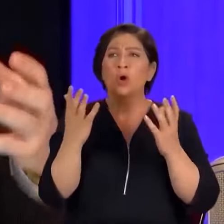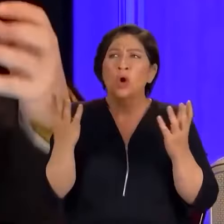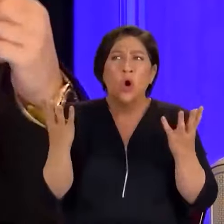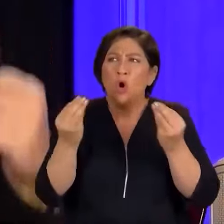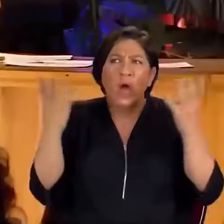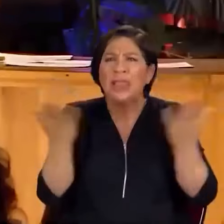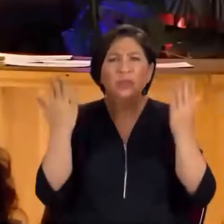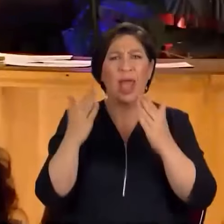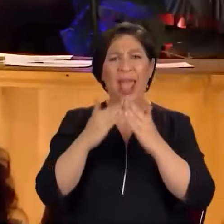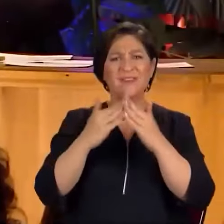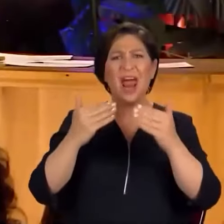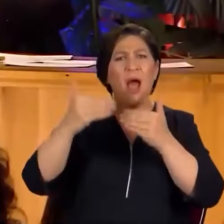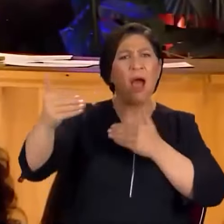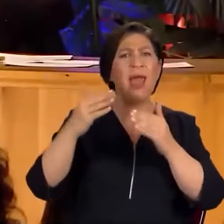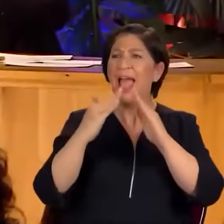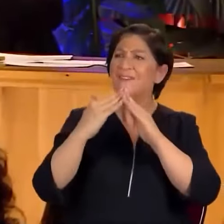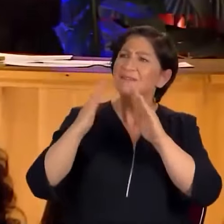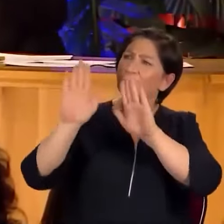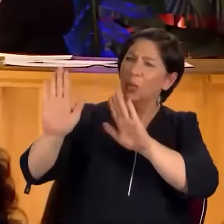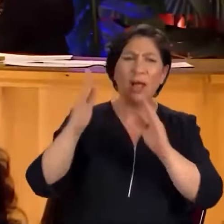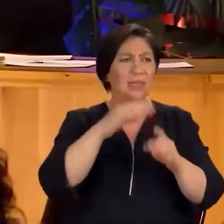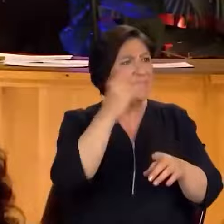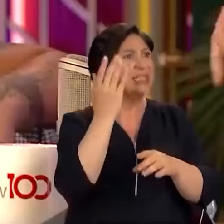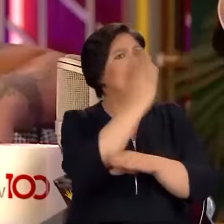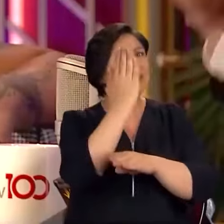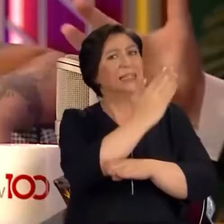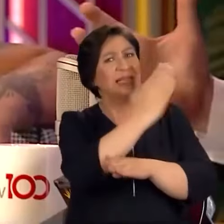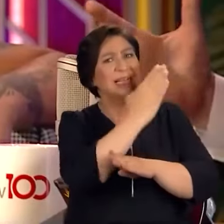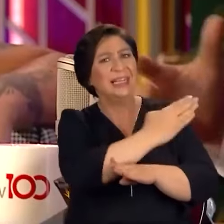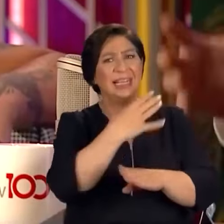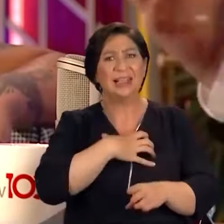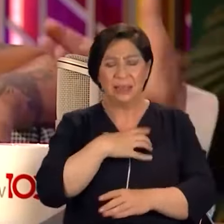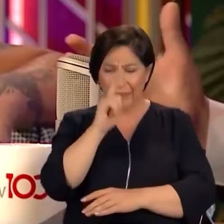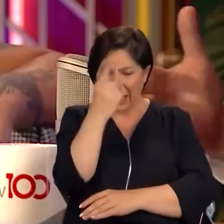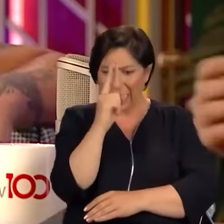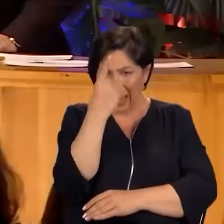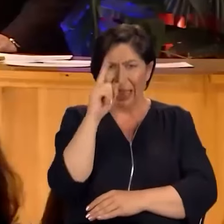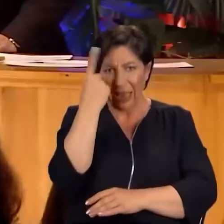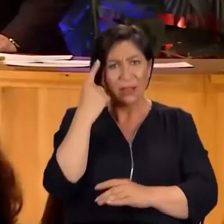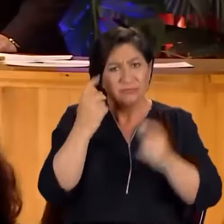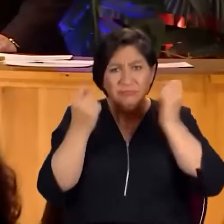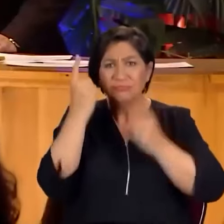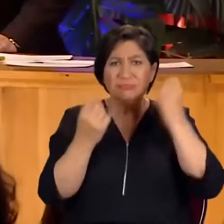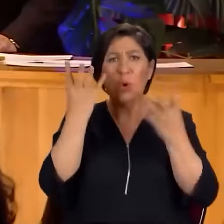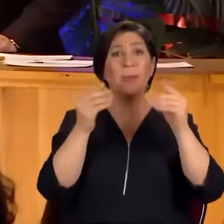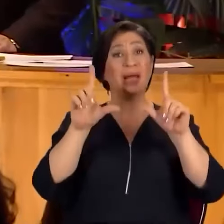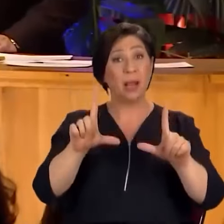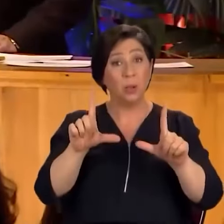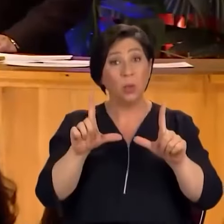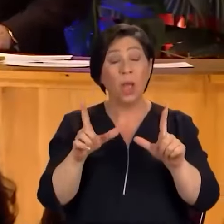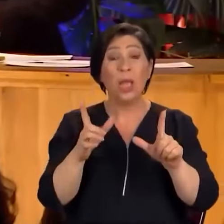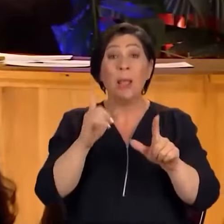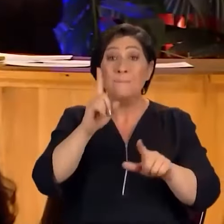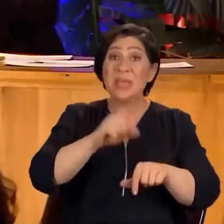kadar evden ayrı kalman gerekiyor ki, o kadar kendi başına olman, kendi başına üretmen gerekiyor ki,